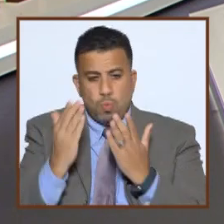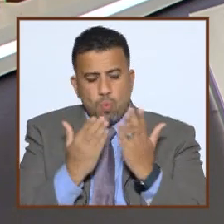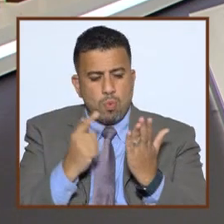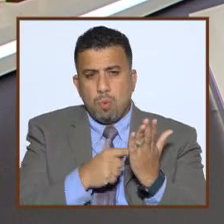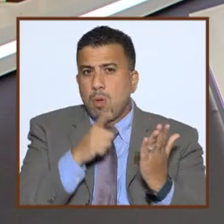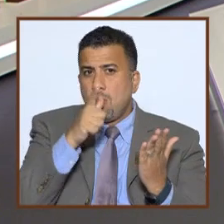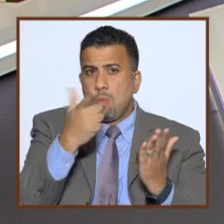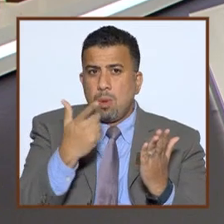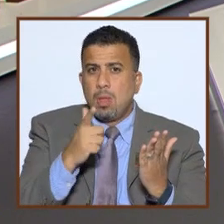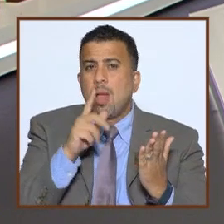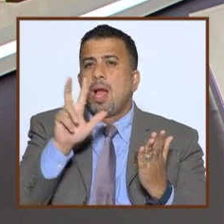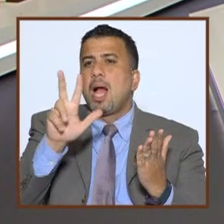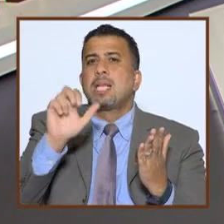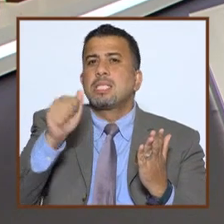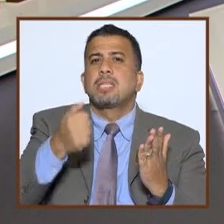الكريم